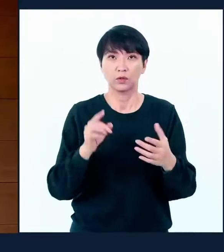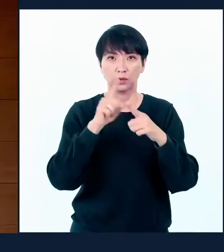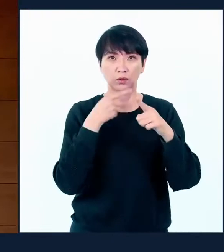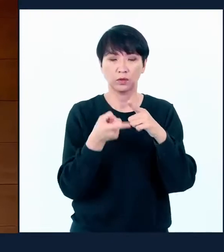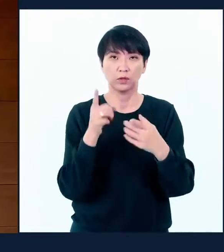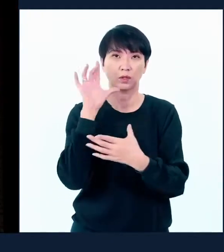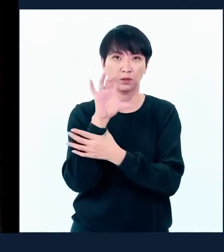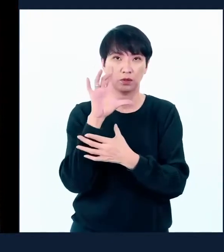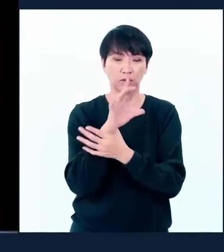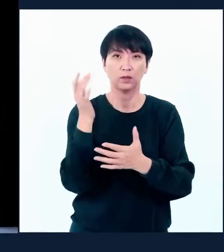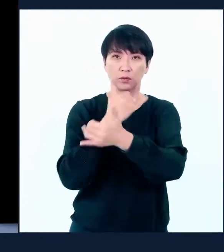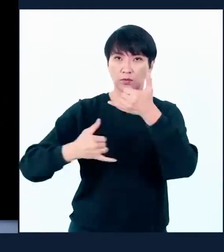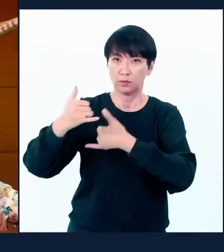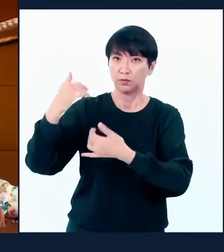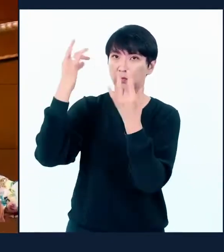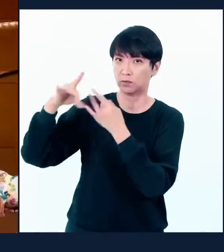命。